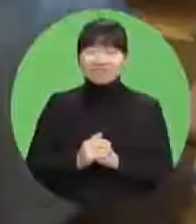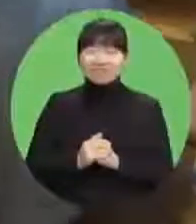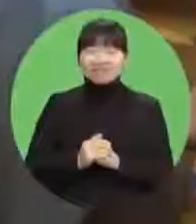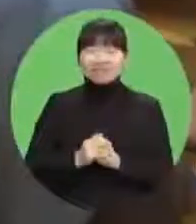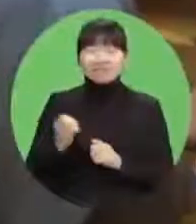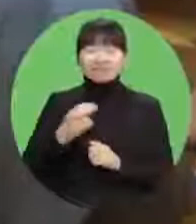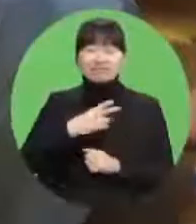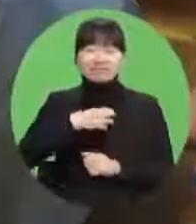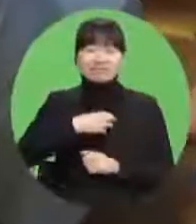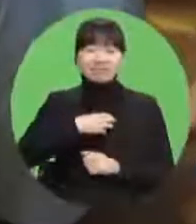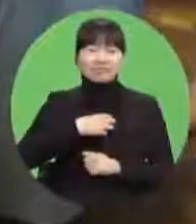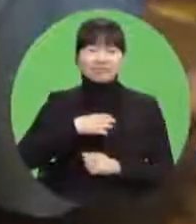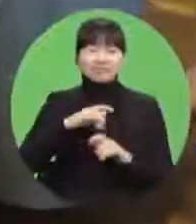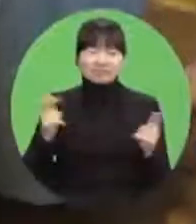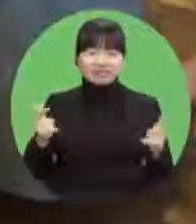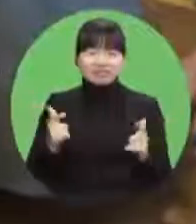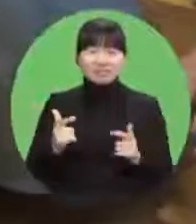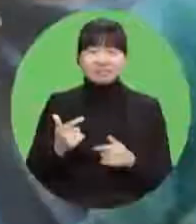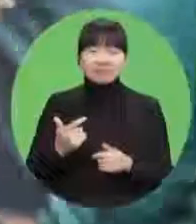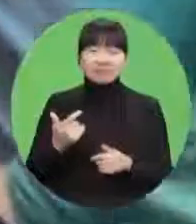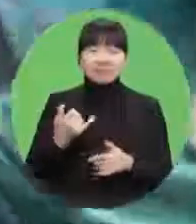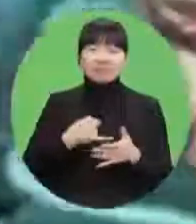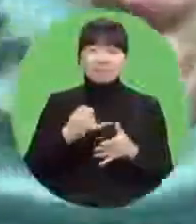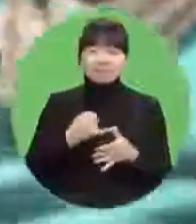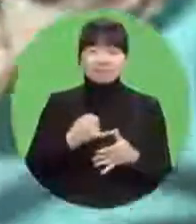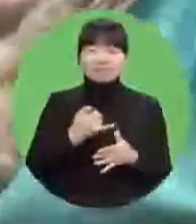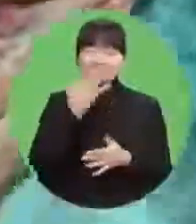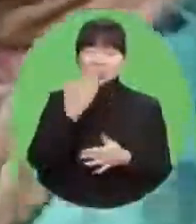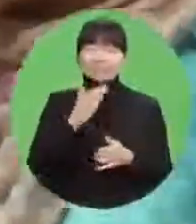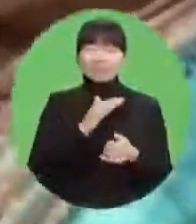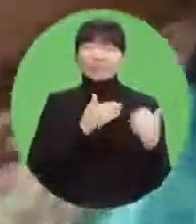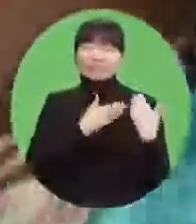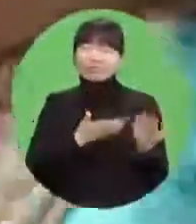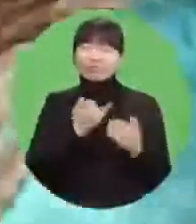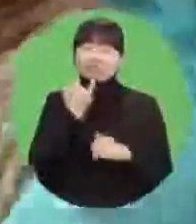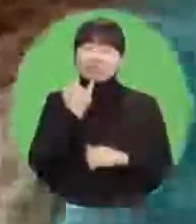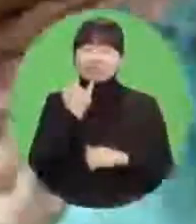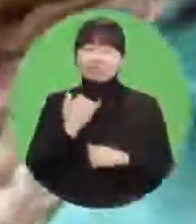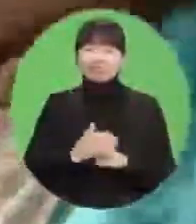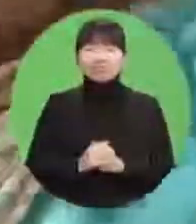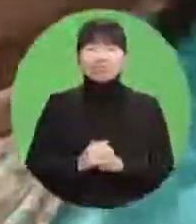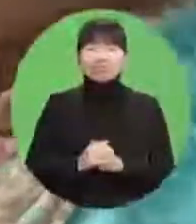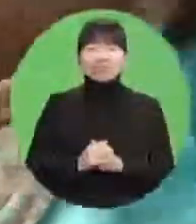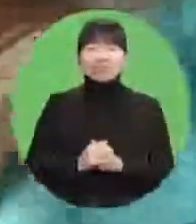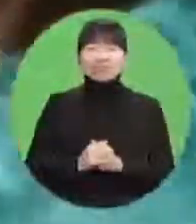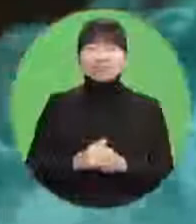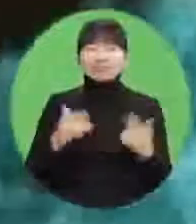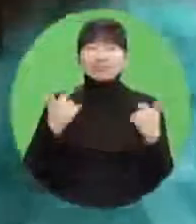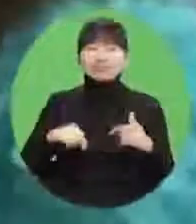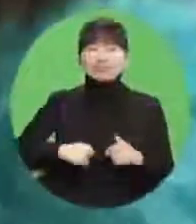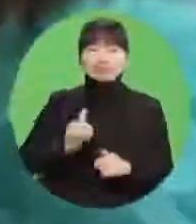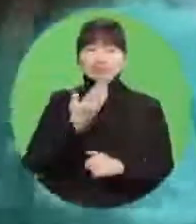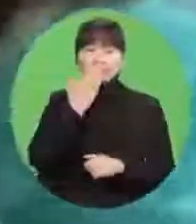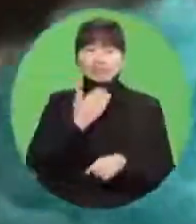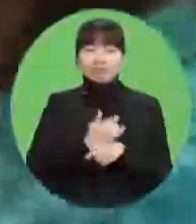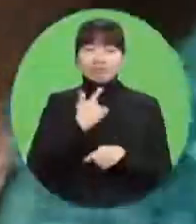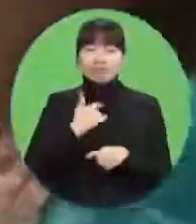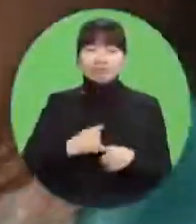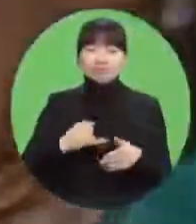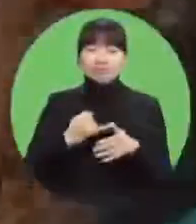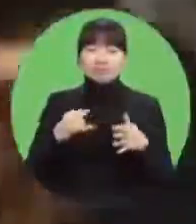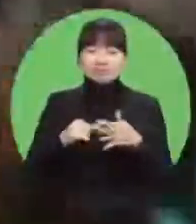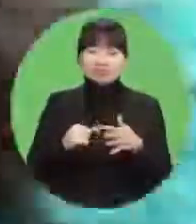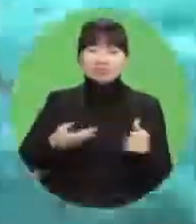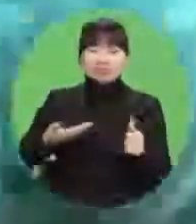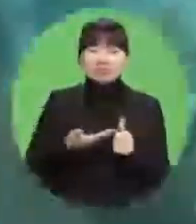또 위험한 것만 아니라면 네. 아이가 저렇게 할 수 있게 두는 것도 나쁘지 않은 것 같아요. 그럼요. 늘 혼자 해야 했던 아이들 밥